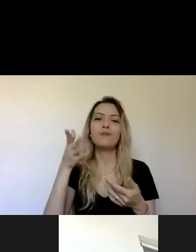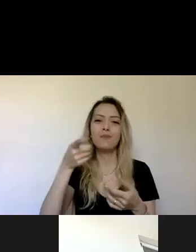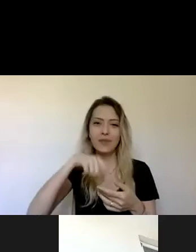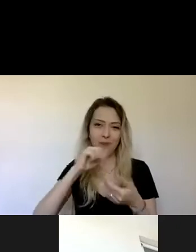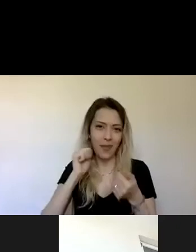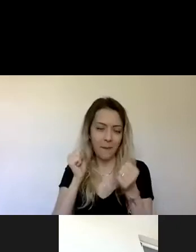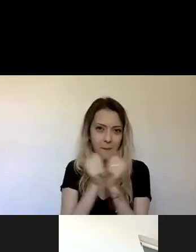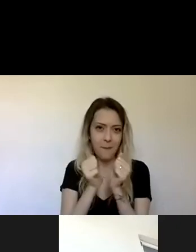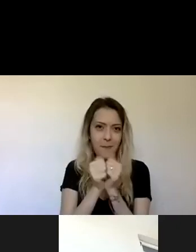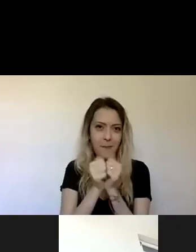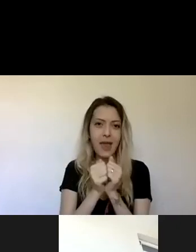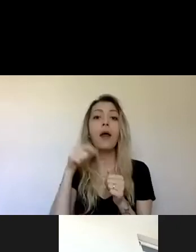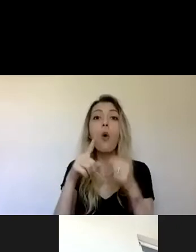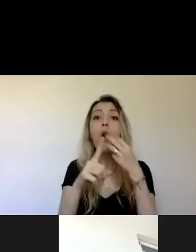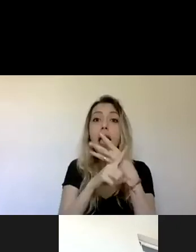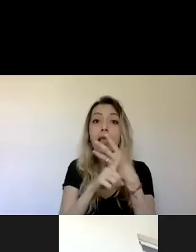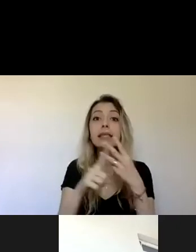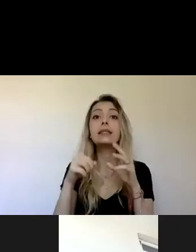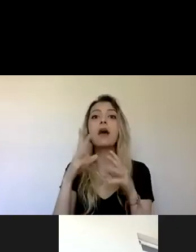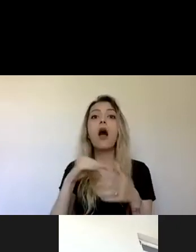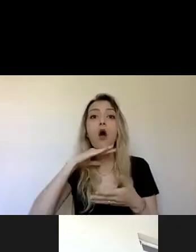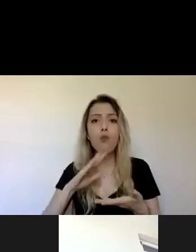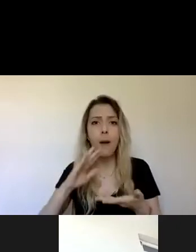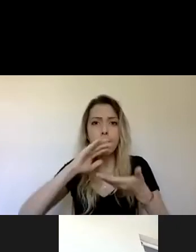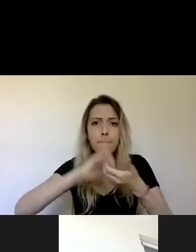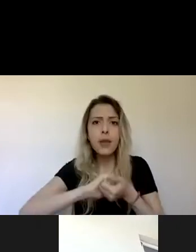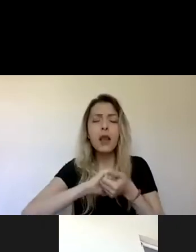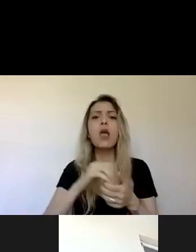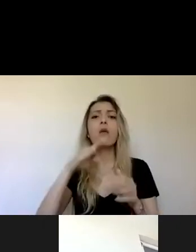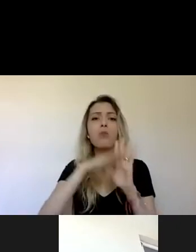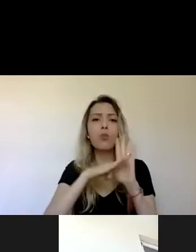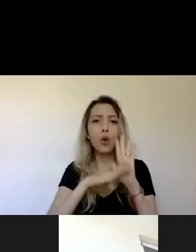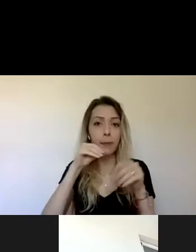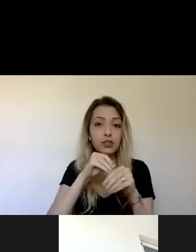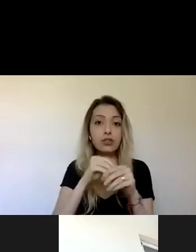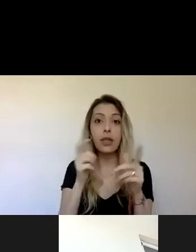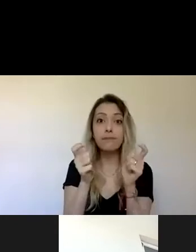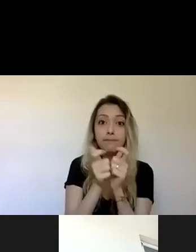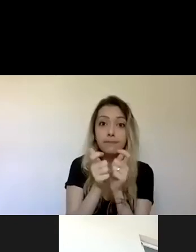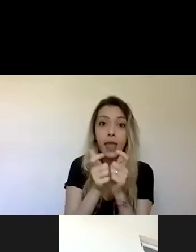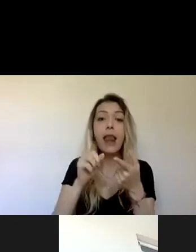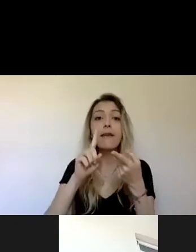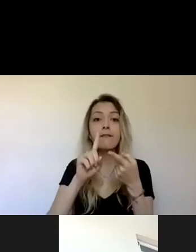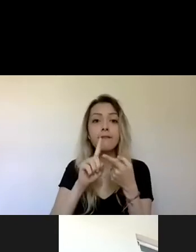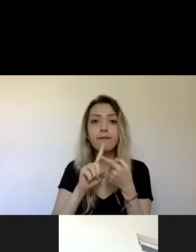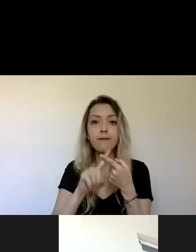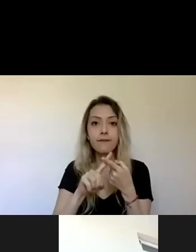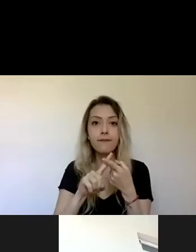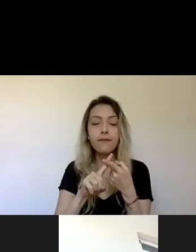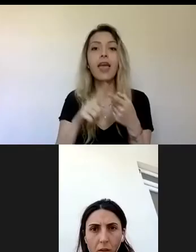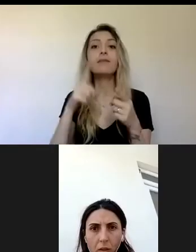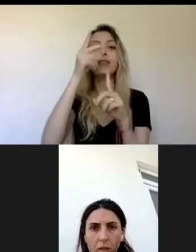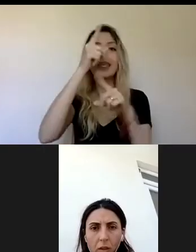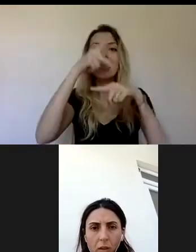AB programı sivil toplum ve savunuculuk uzmanı, pardon, sivil toplum ve izleme